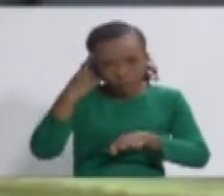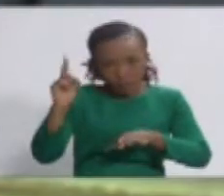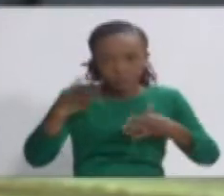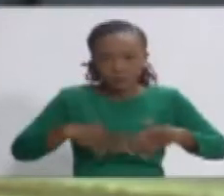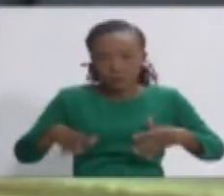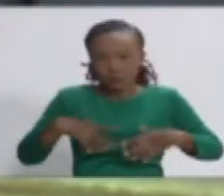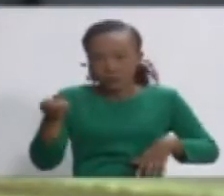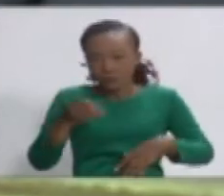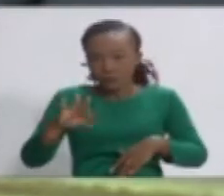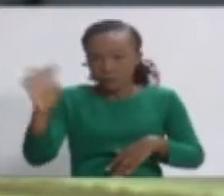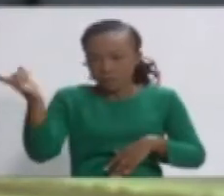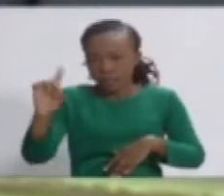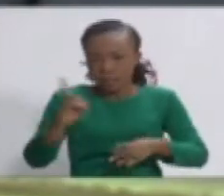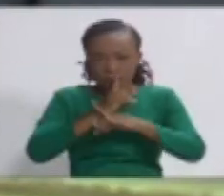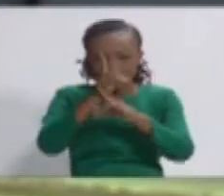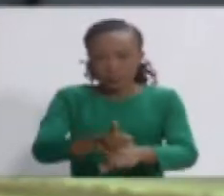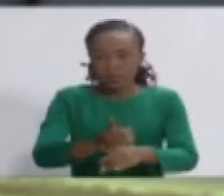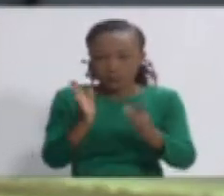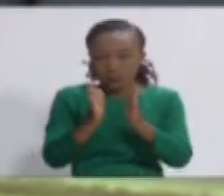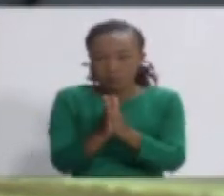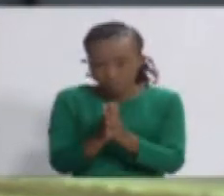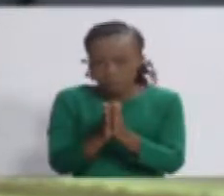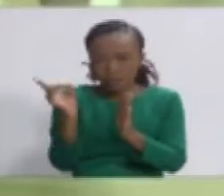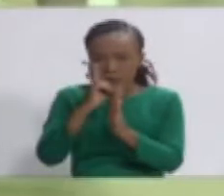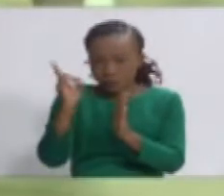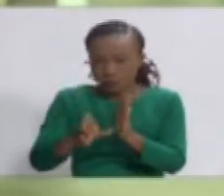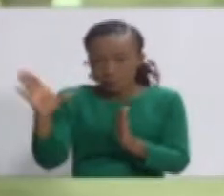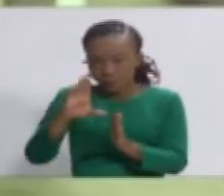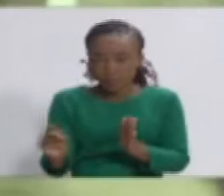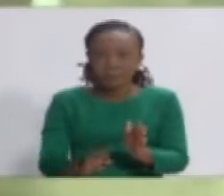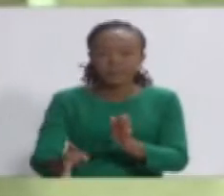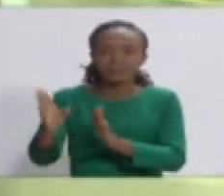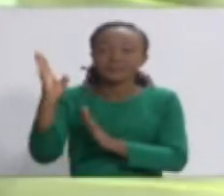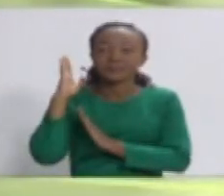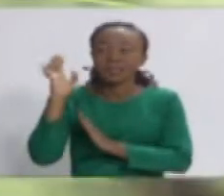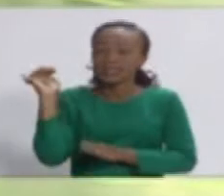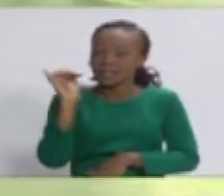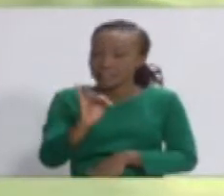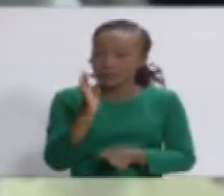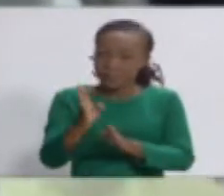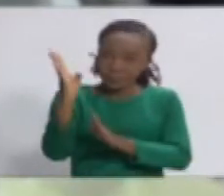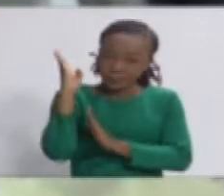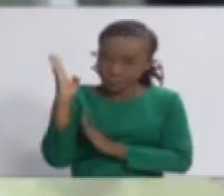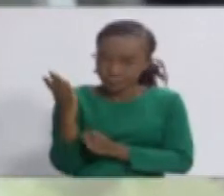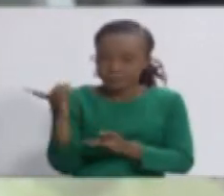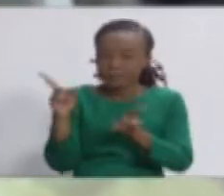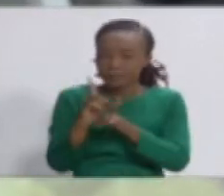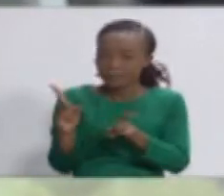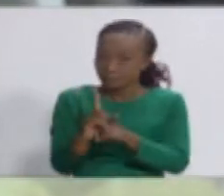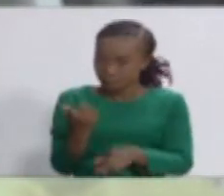Nairobi. Kwa mujibu wa waziri wa masuala ya ndani Daktari Fred Matiang'i, asasi hizo za usalama pia